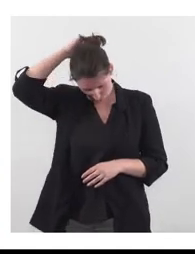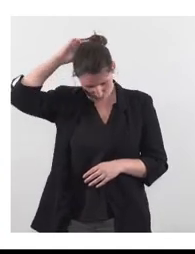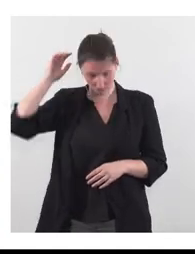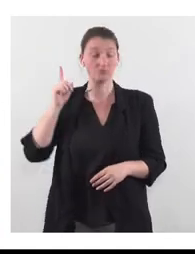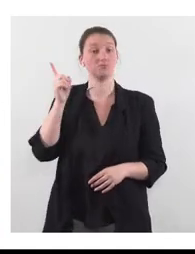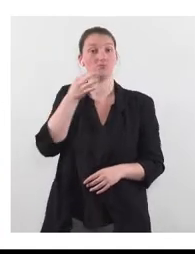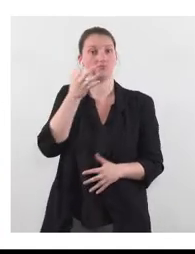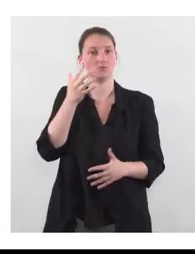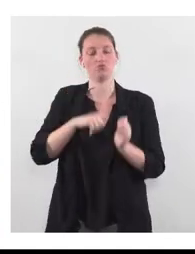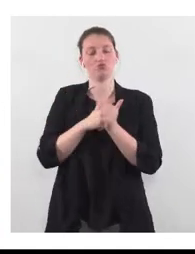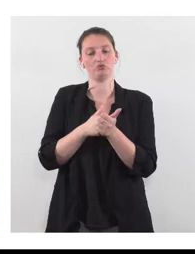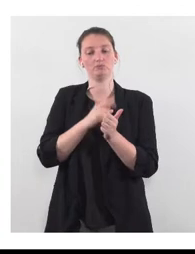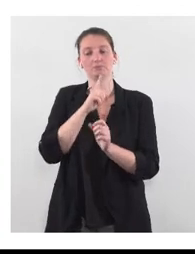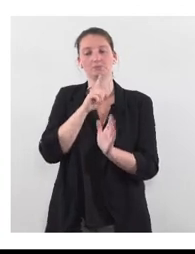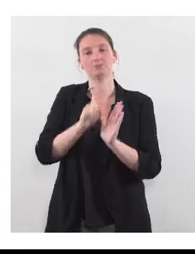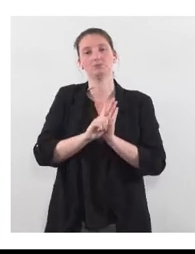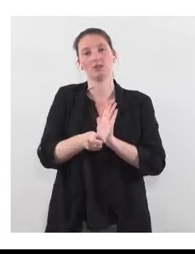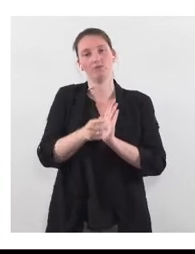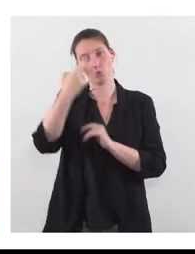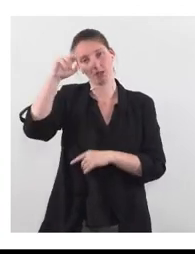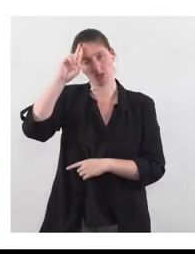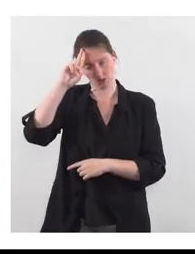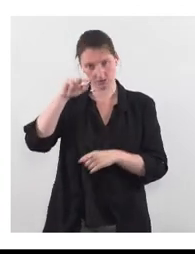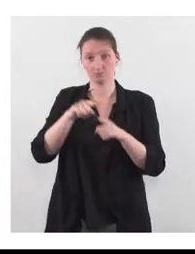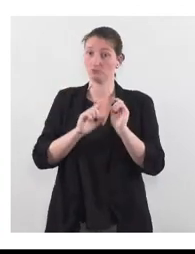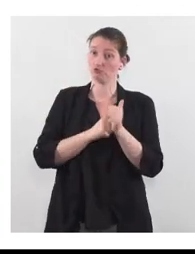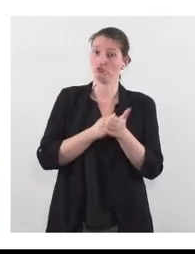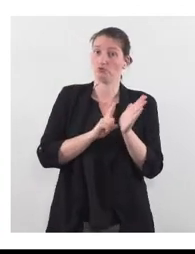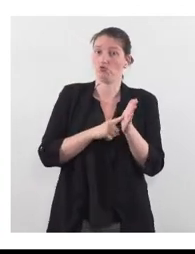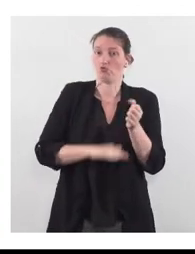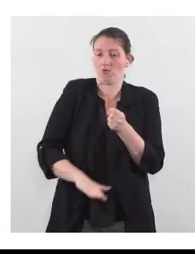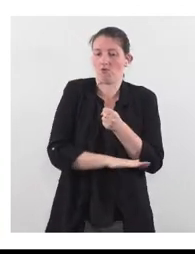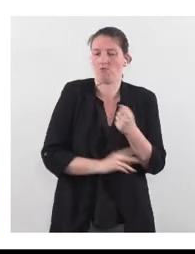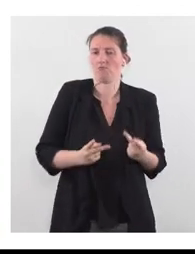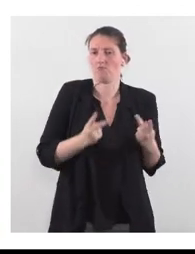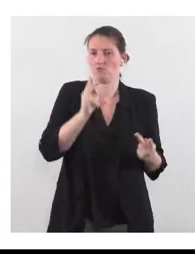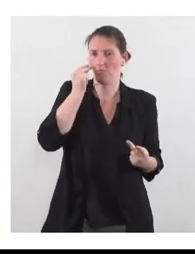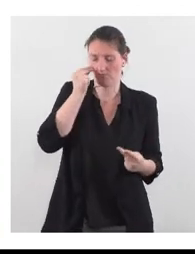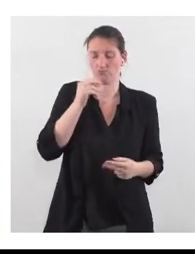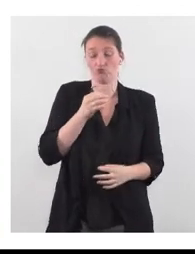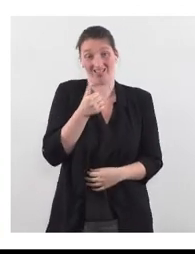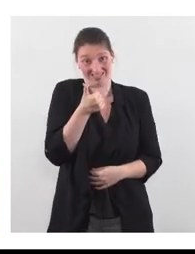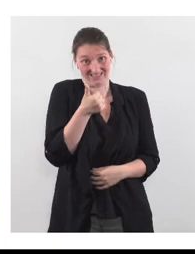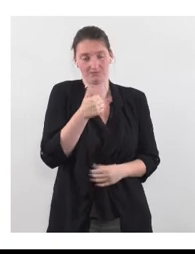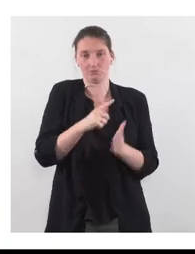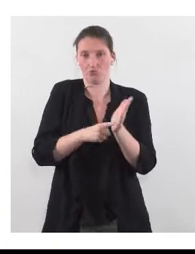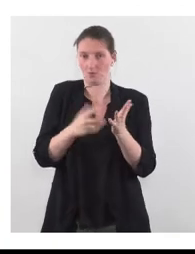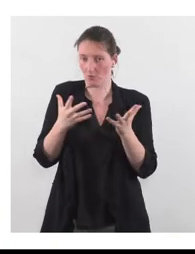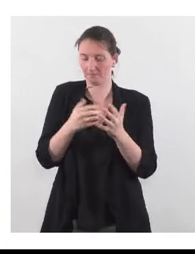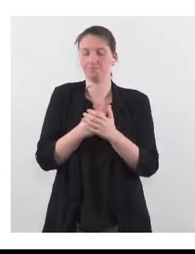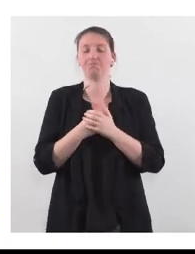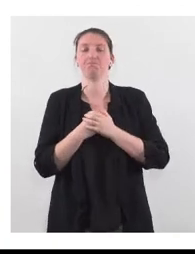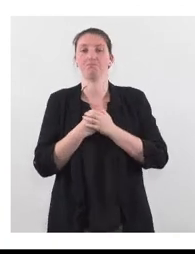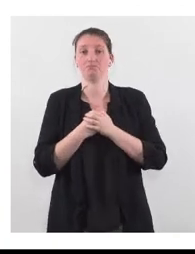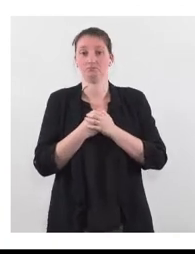Que selon les directives et selon les droits fondamentaux, il y a un droit... Si quelqu'un